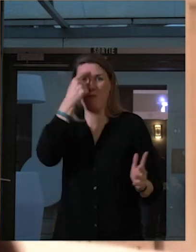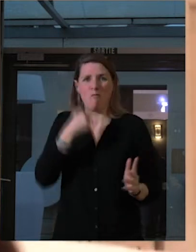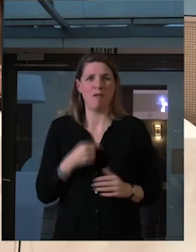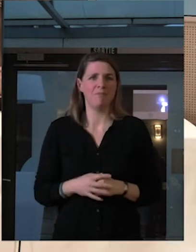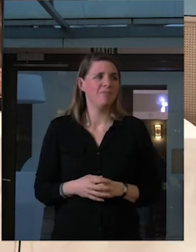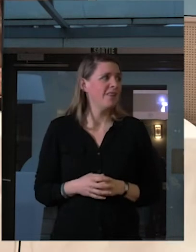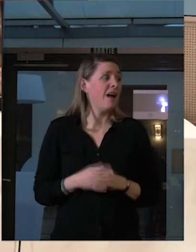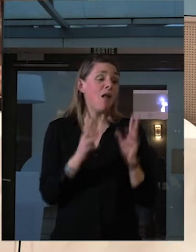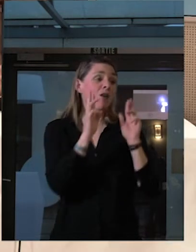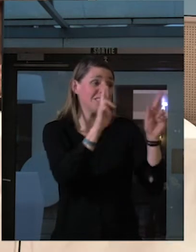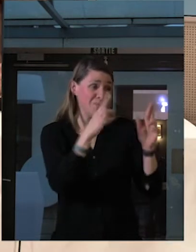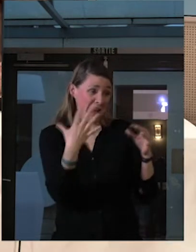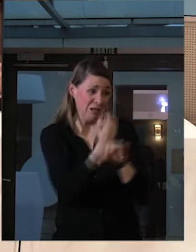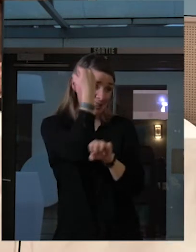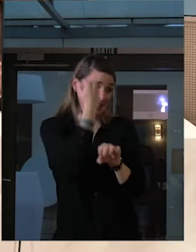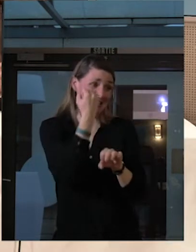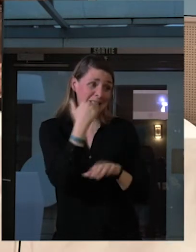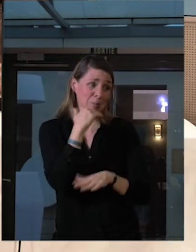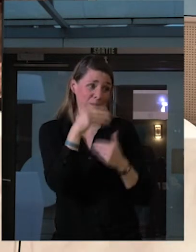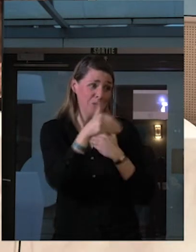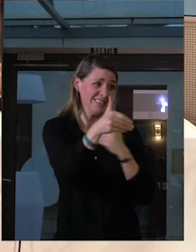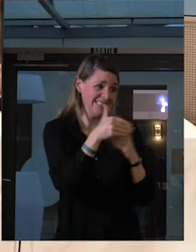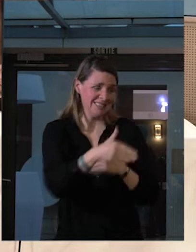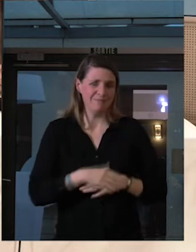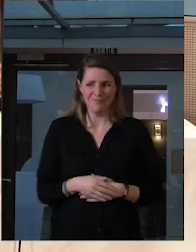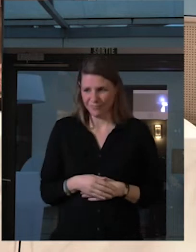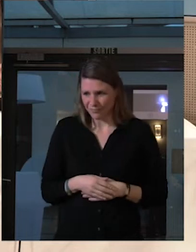J'espère que tu arriveras à l'avoir rapidement.